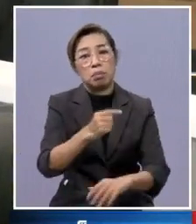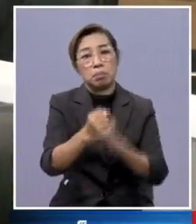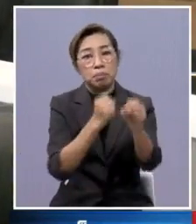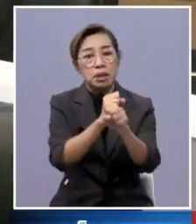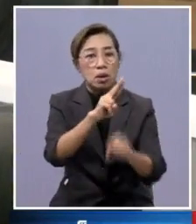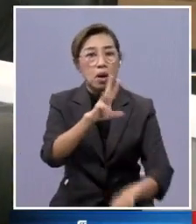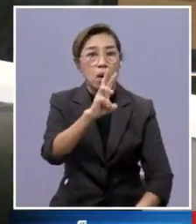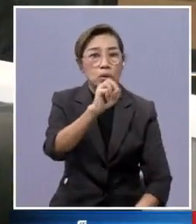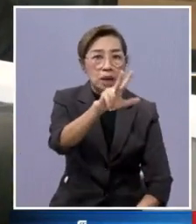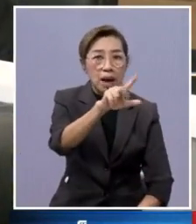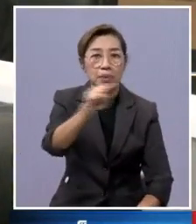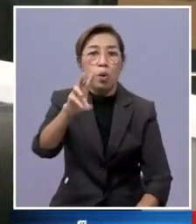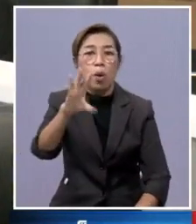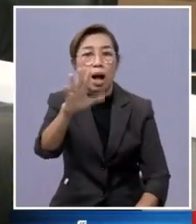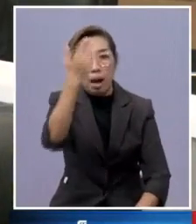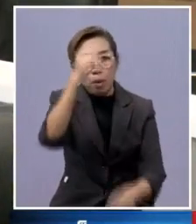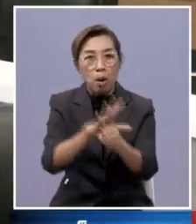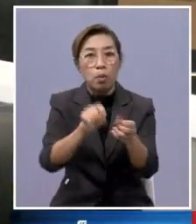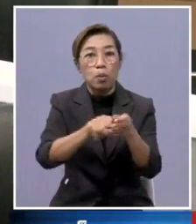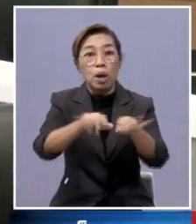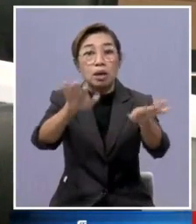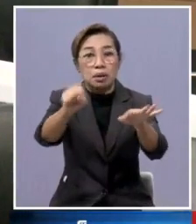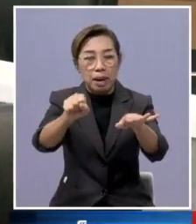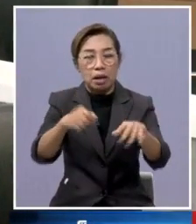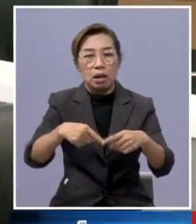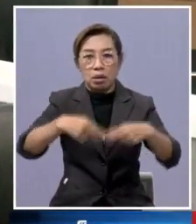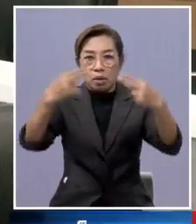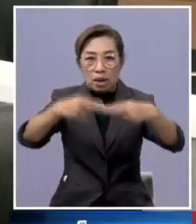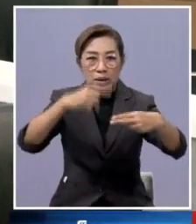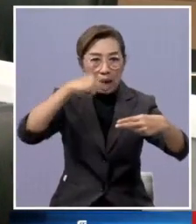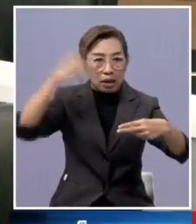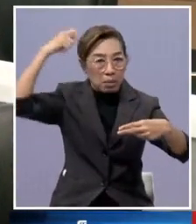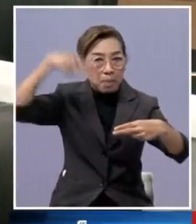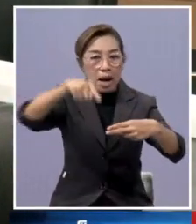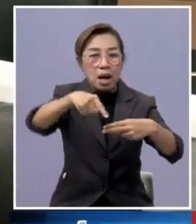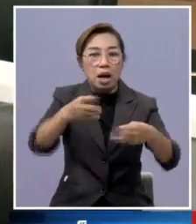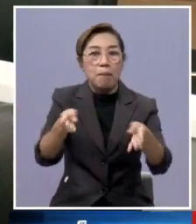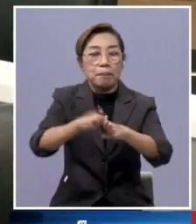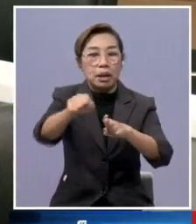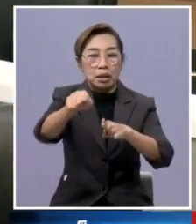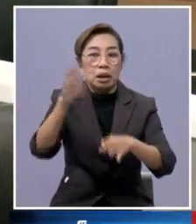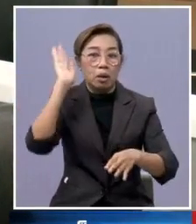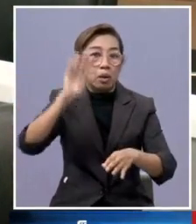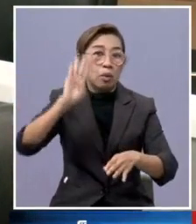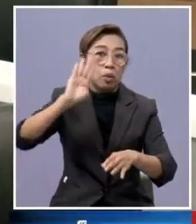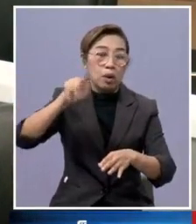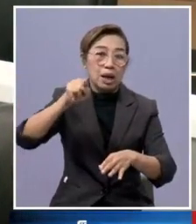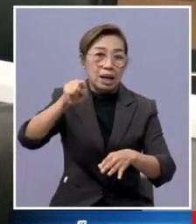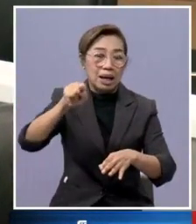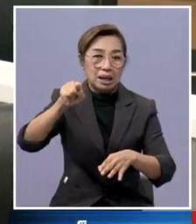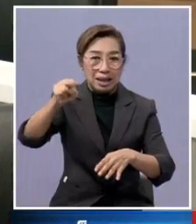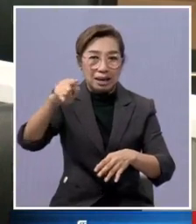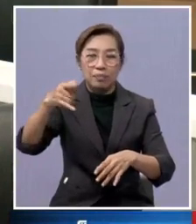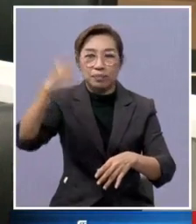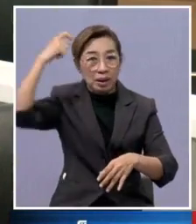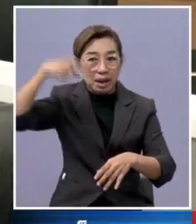ด่านปิดจากสถานการณ์โควิด- 199นายทุนมินหลัดนักธุรกิจเมียนมาร์เข้ามาทำธุรกิจไฟฟ้าต่อจากตัวของสวอุปกิจใน